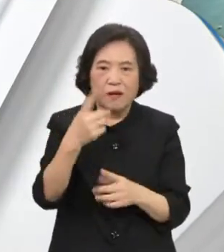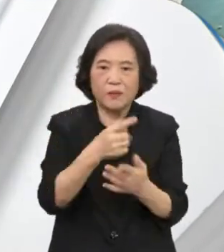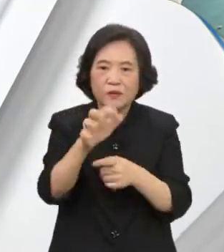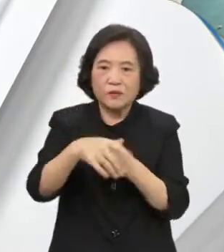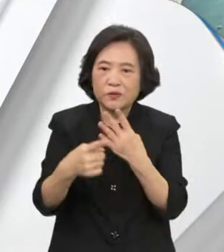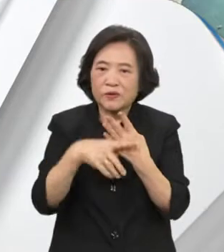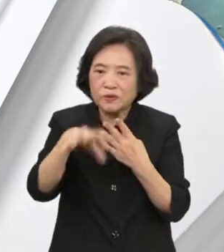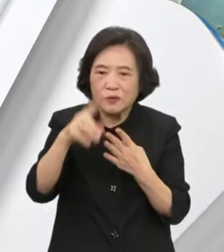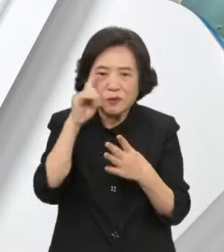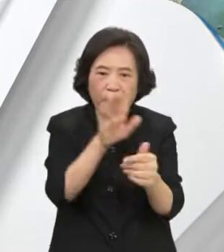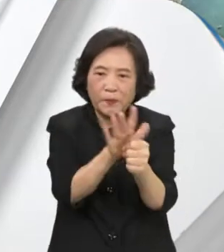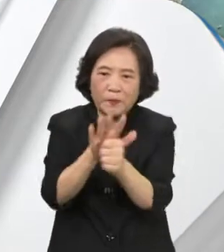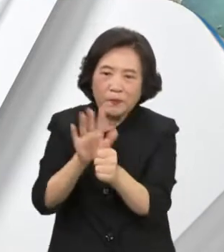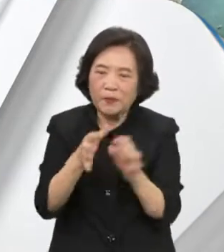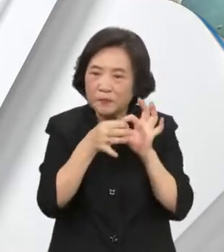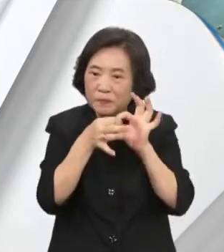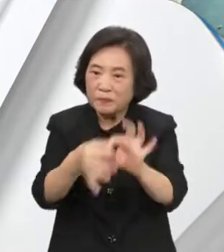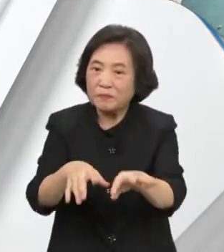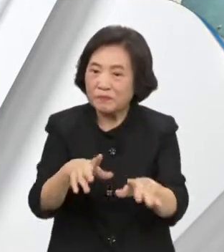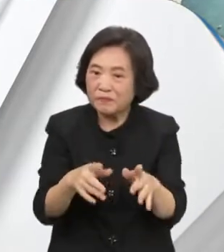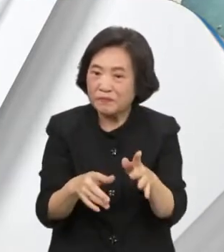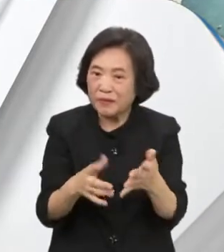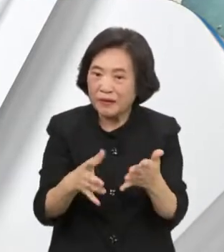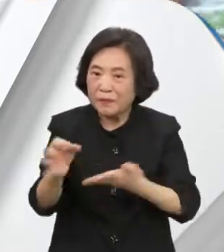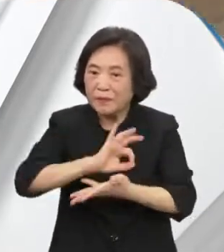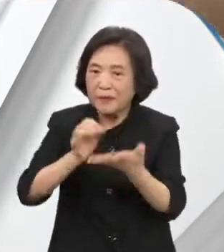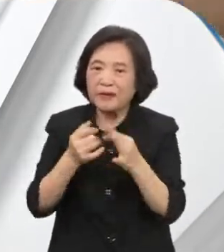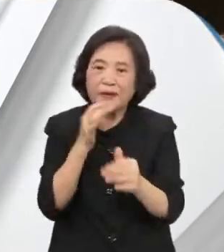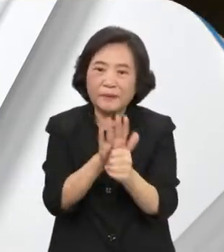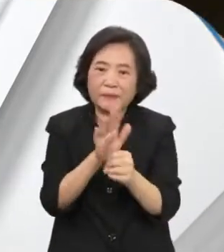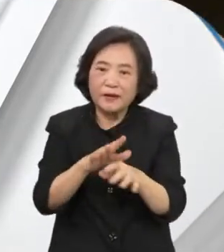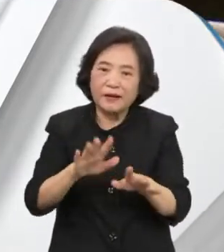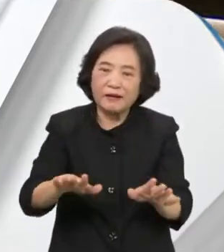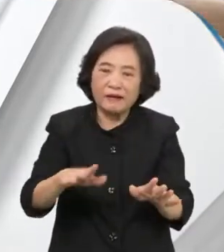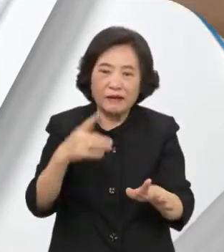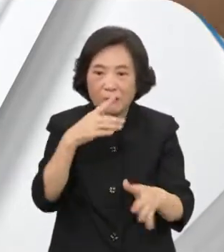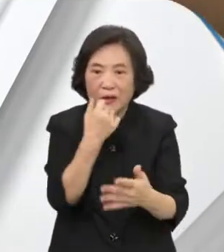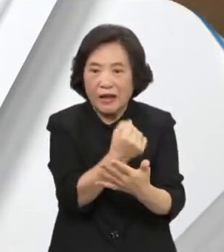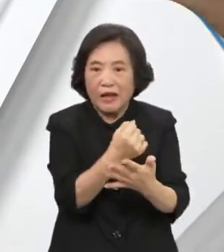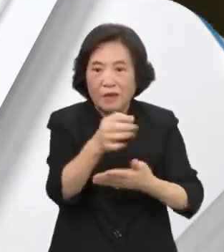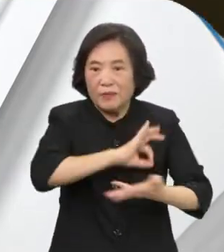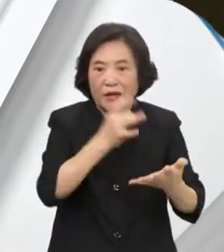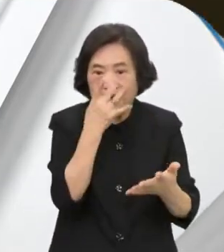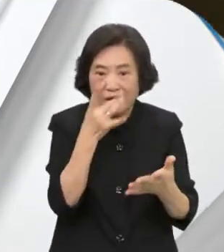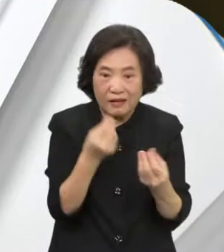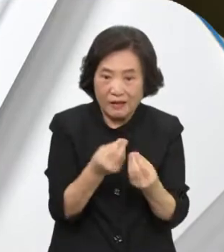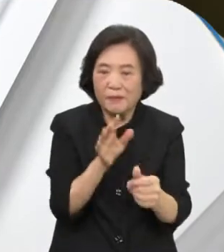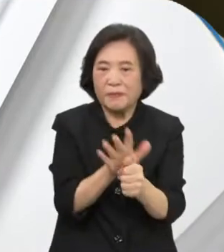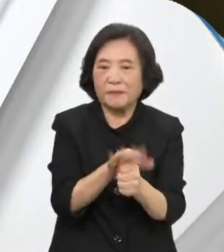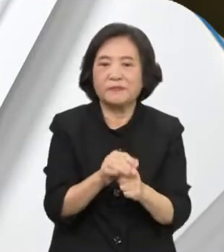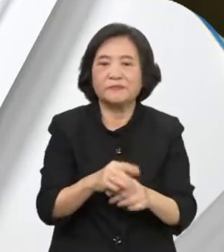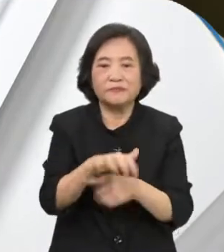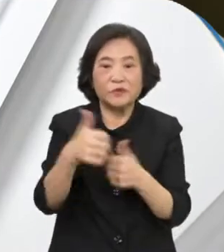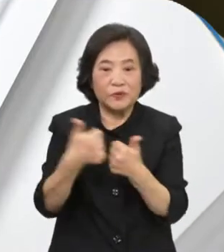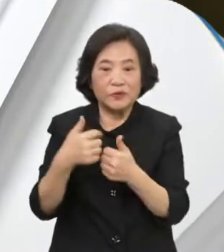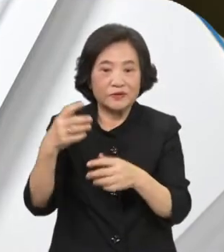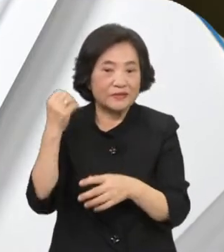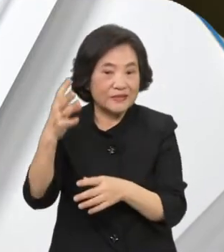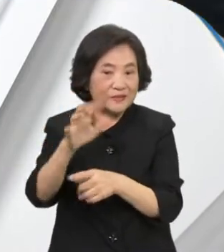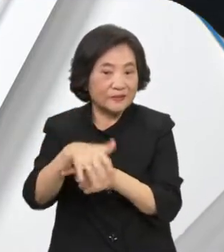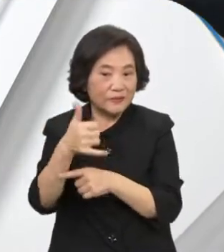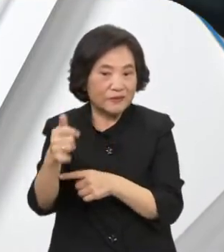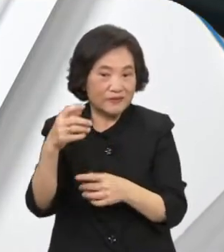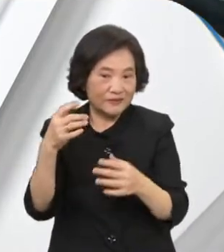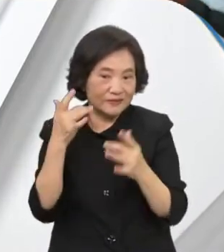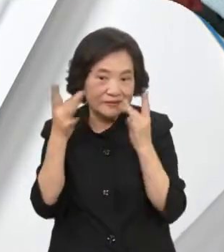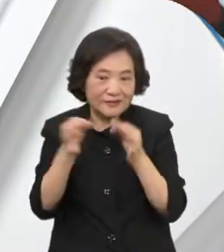到菜提小农做的给小生产，又做的解决青菜果子销售的问题。首先，到农会跟新农民市场